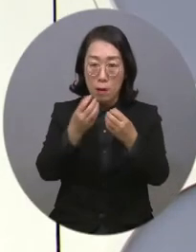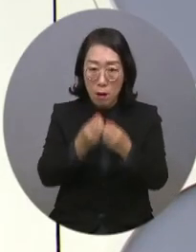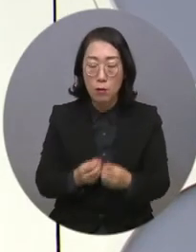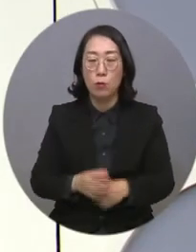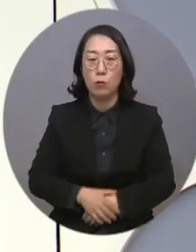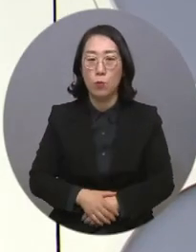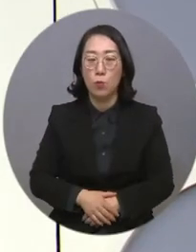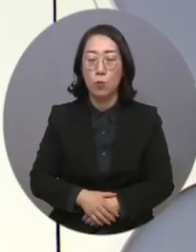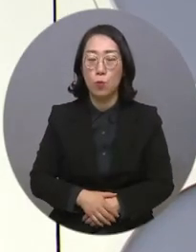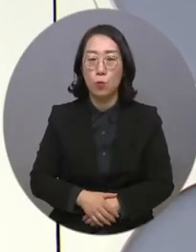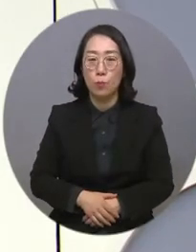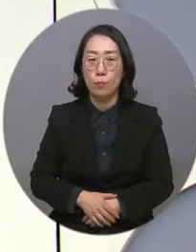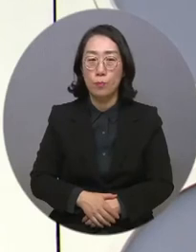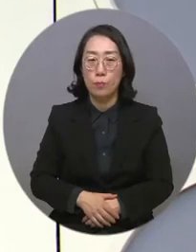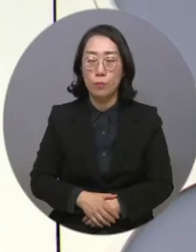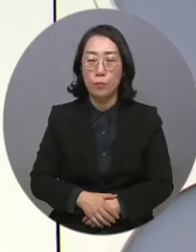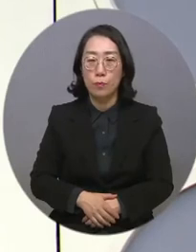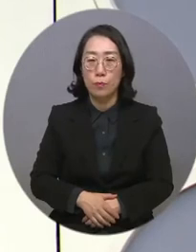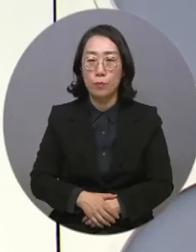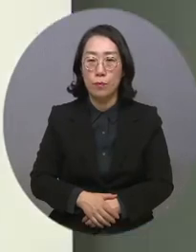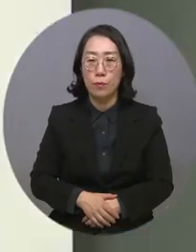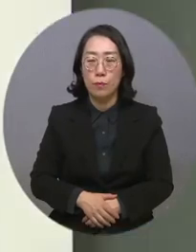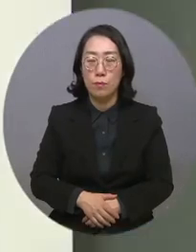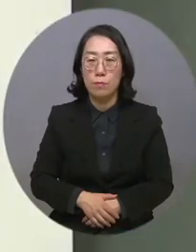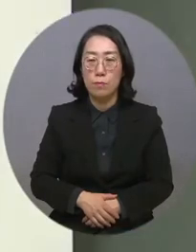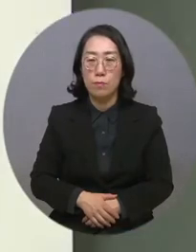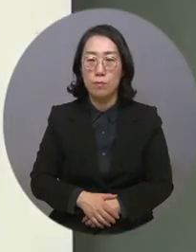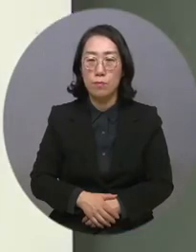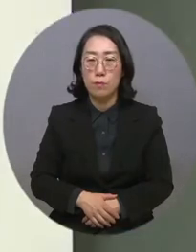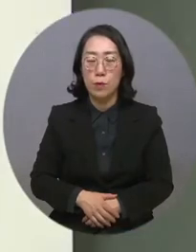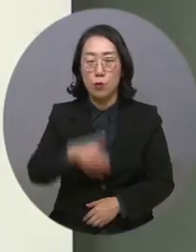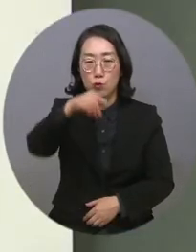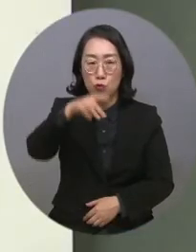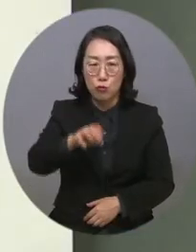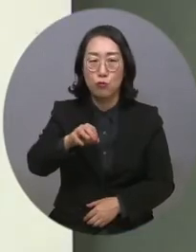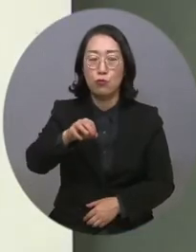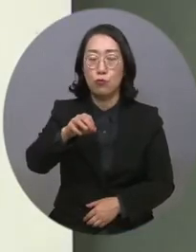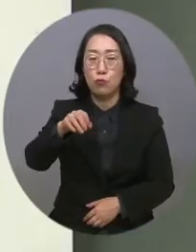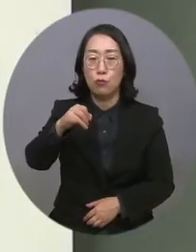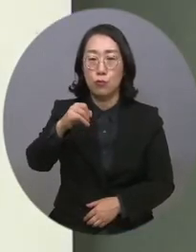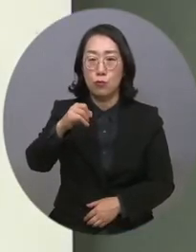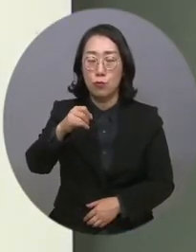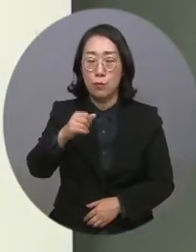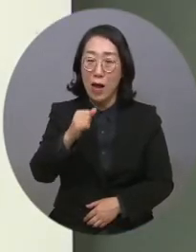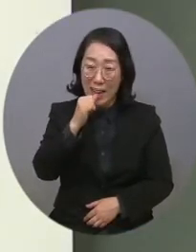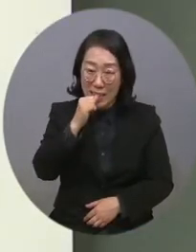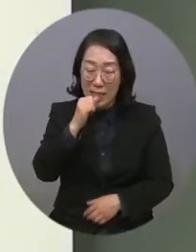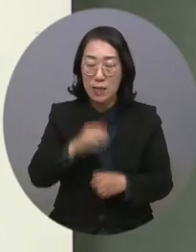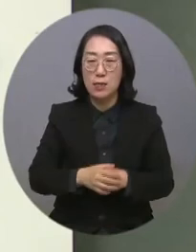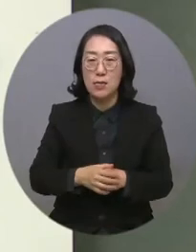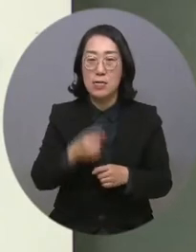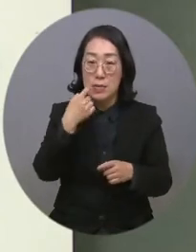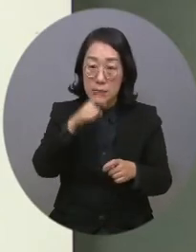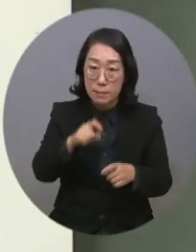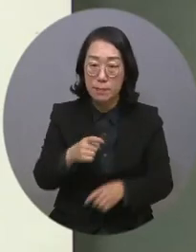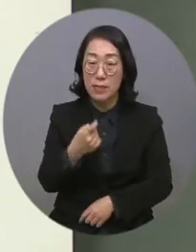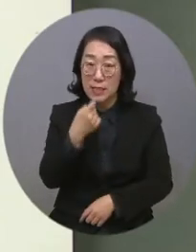광산물들, 예, 우리 뭐 중공업에 필요한 뭐 중석이나 예, 예. 또는 금이나 은이나 그렇죠. 예, 뭐 이런 예,